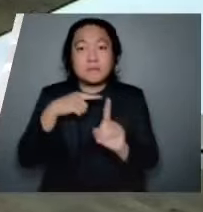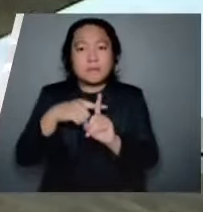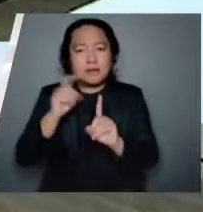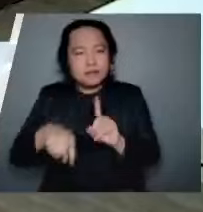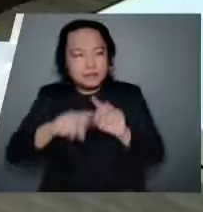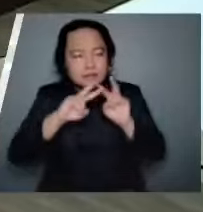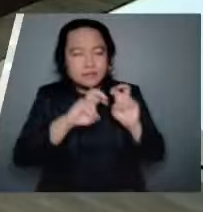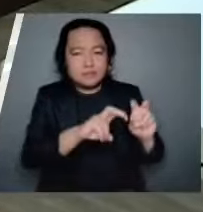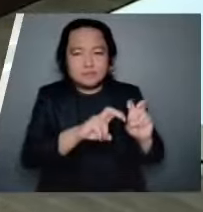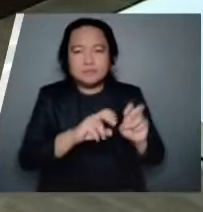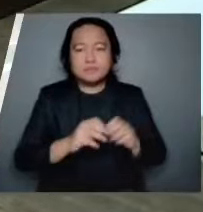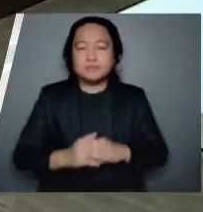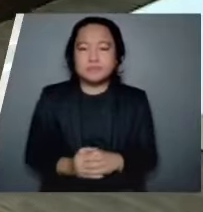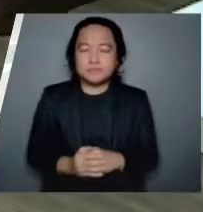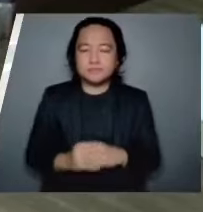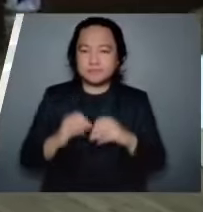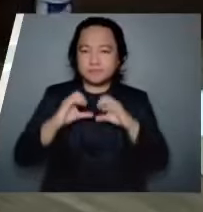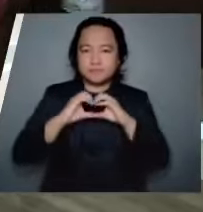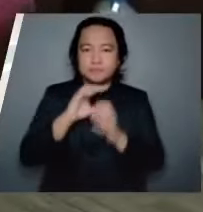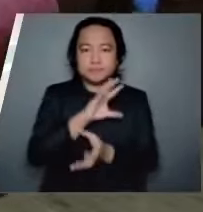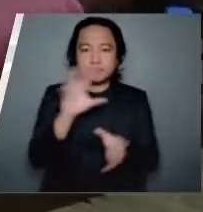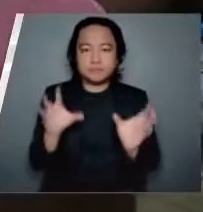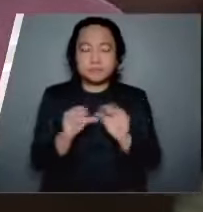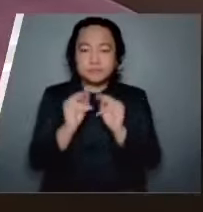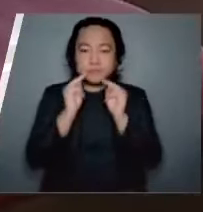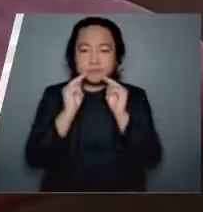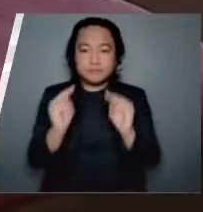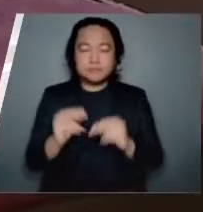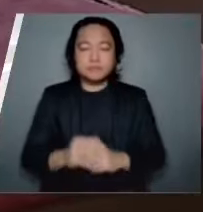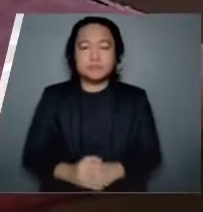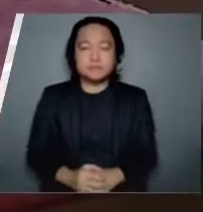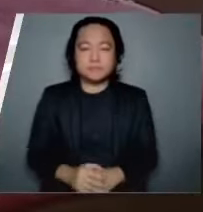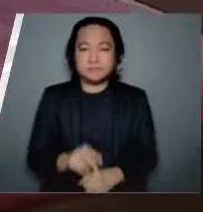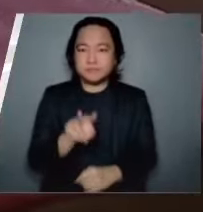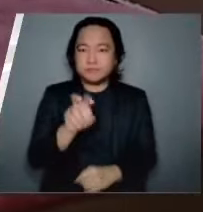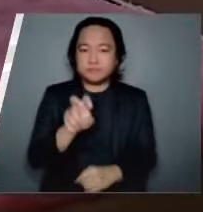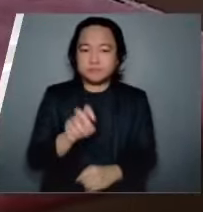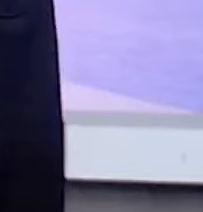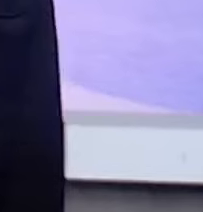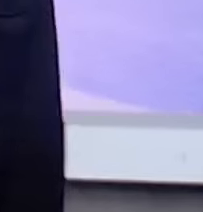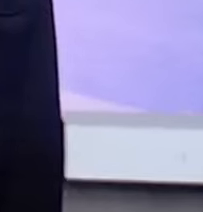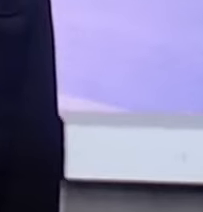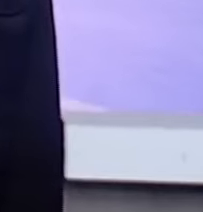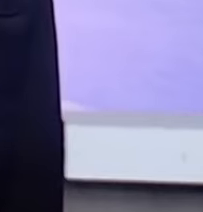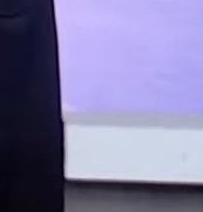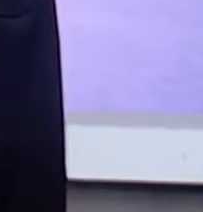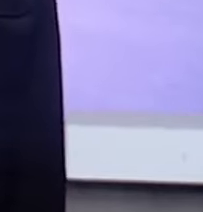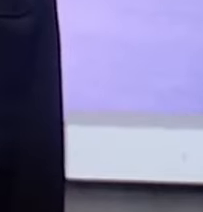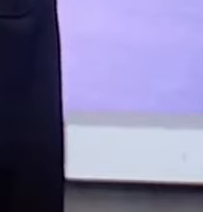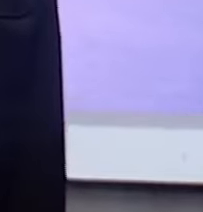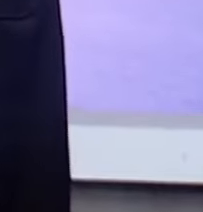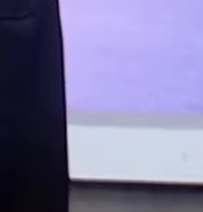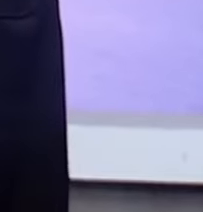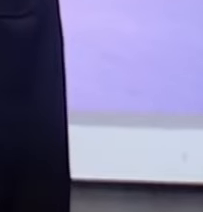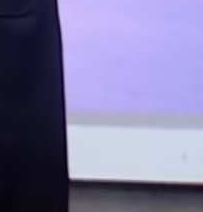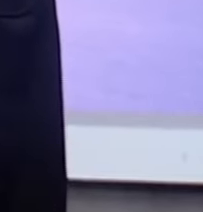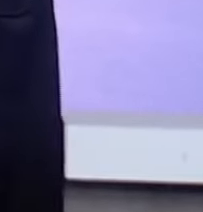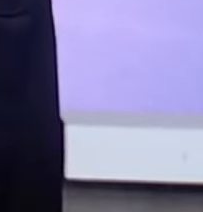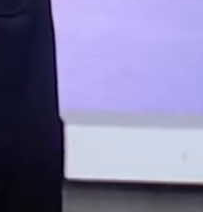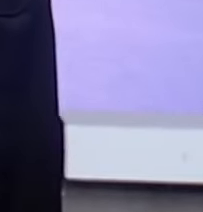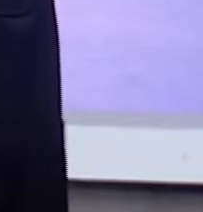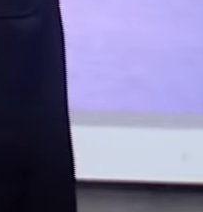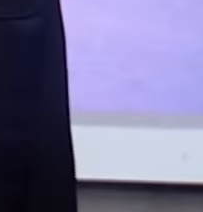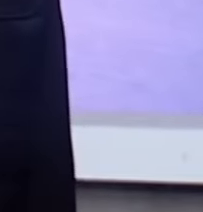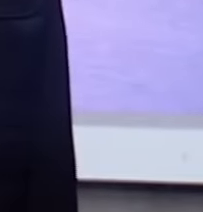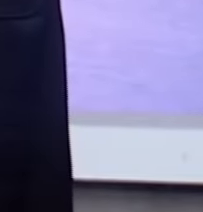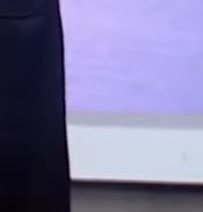GMA Integrated News, John Consulta ang inyong saksi. Mga kapuso, sama-sama tayong